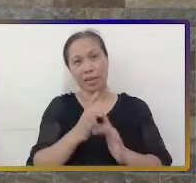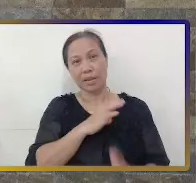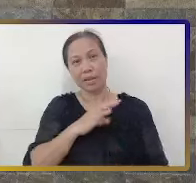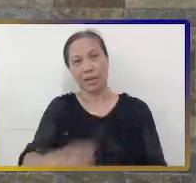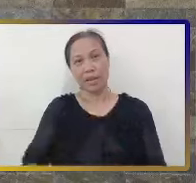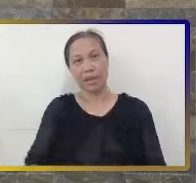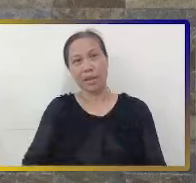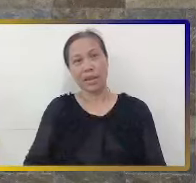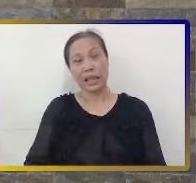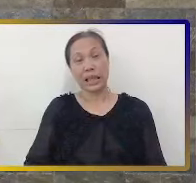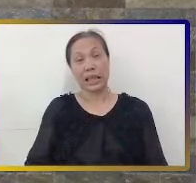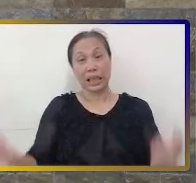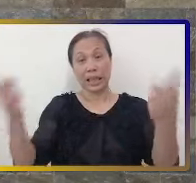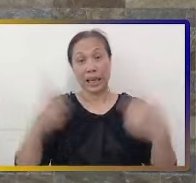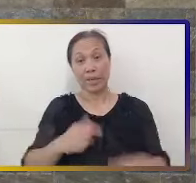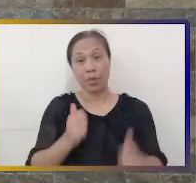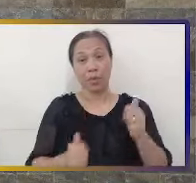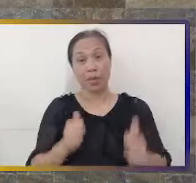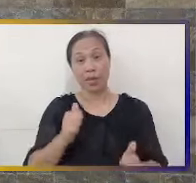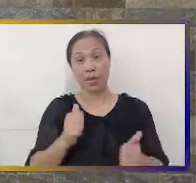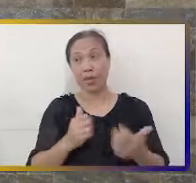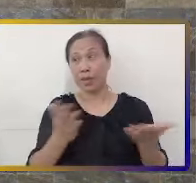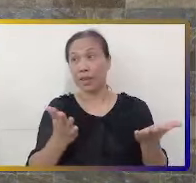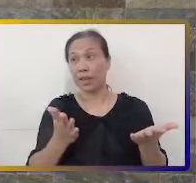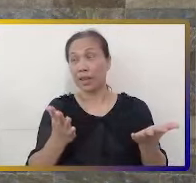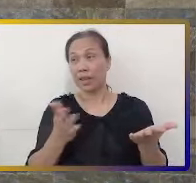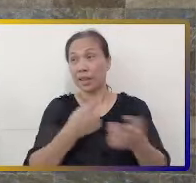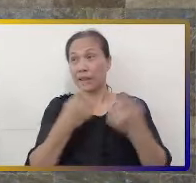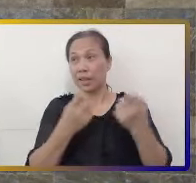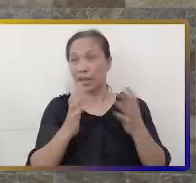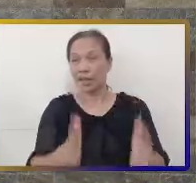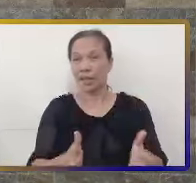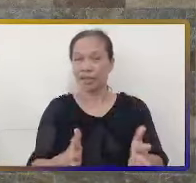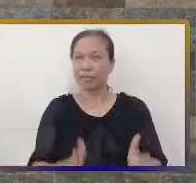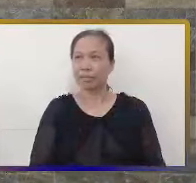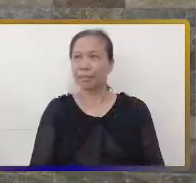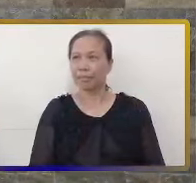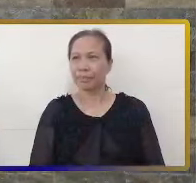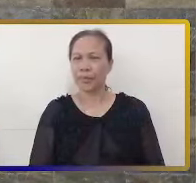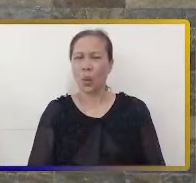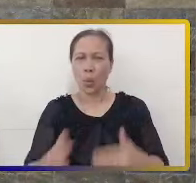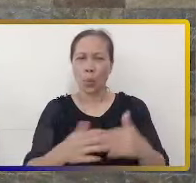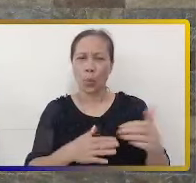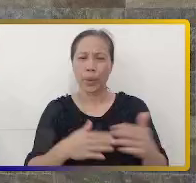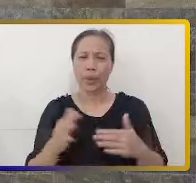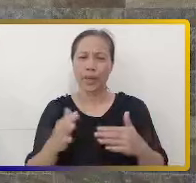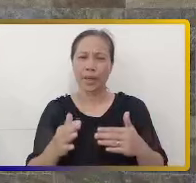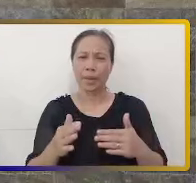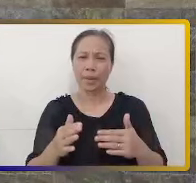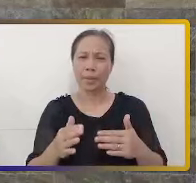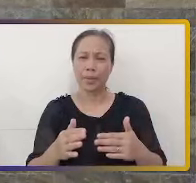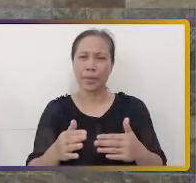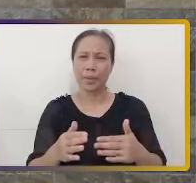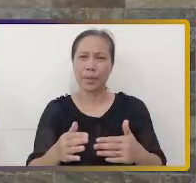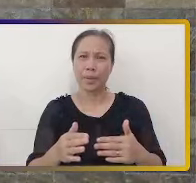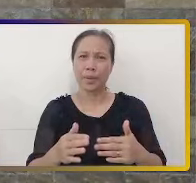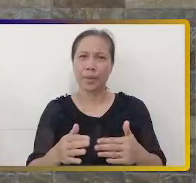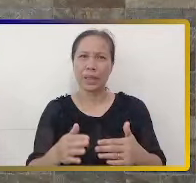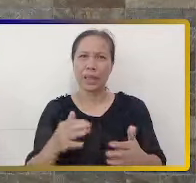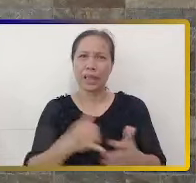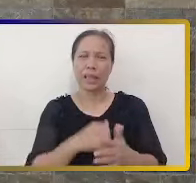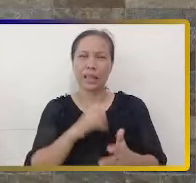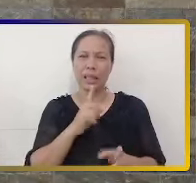that which was lost and He gave his life listen listen Anong anong Gaano k totoo sa inyo sinabi ng